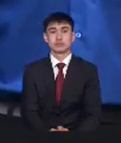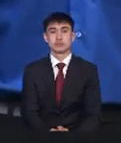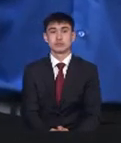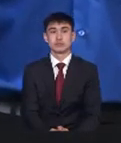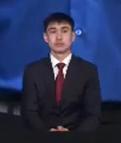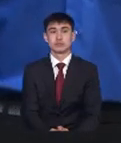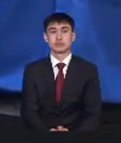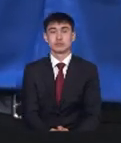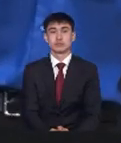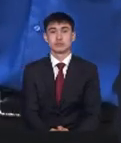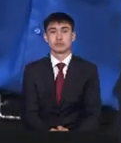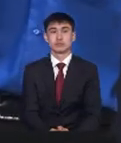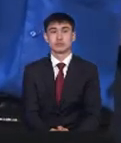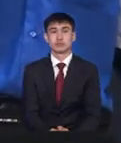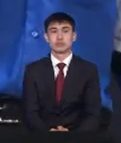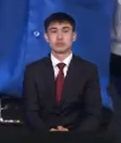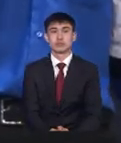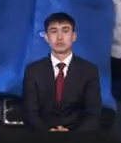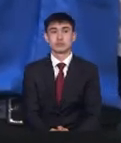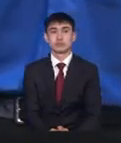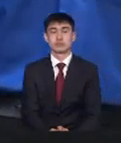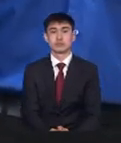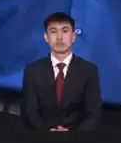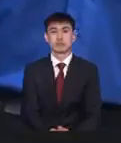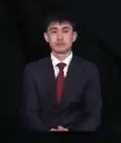бе? Менің енді сенсіз.